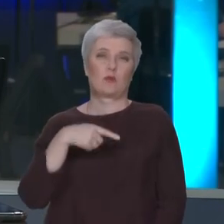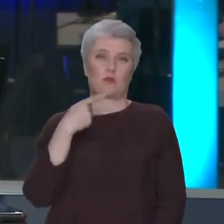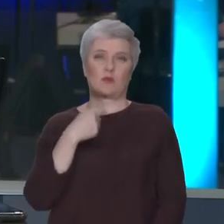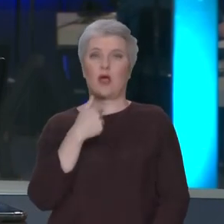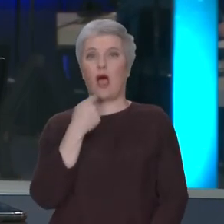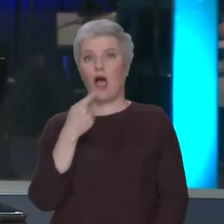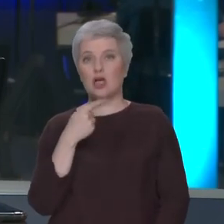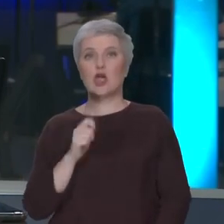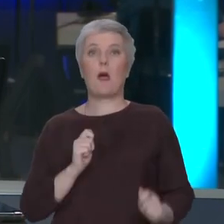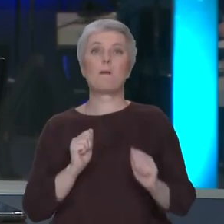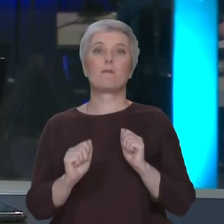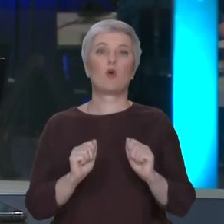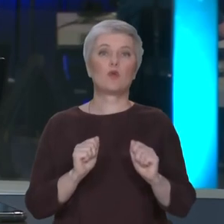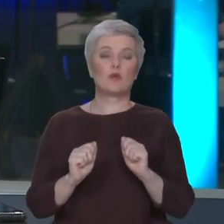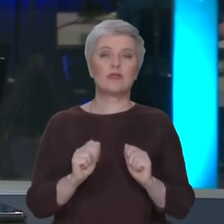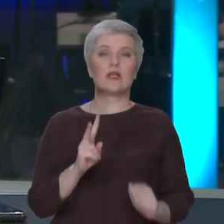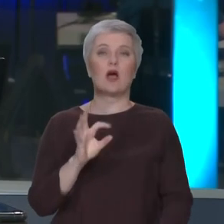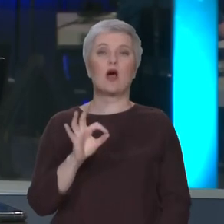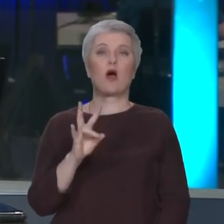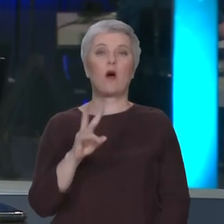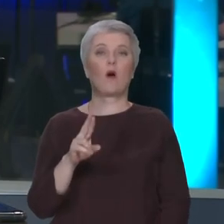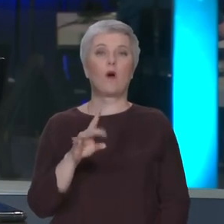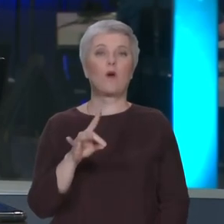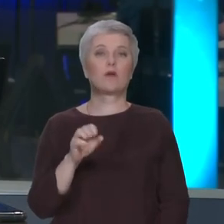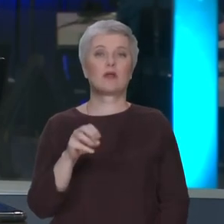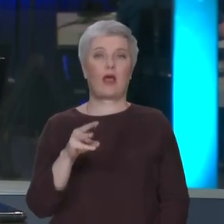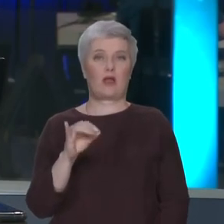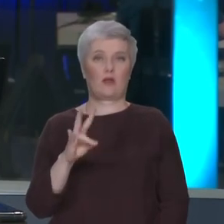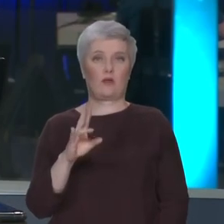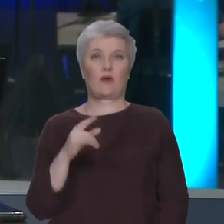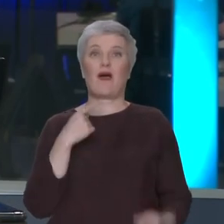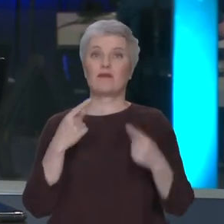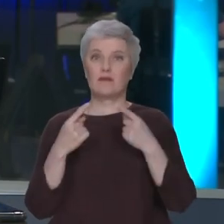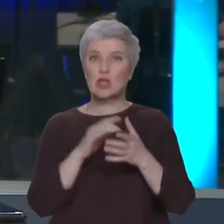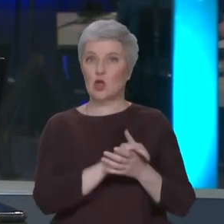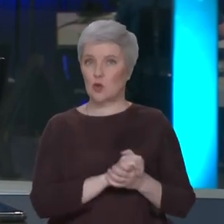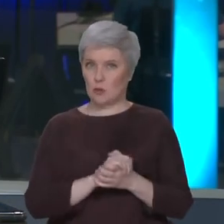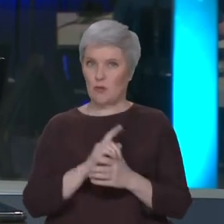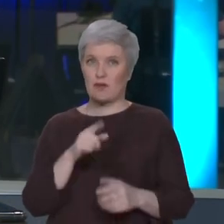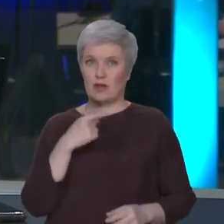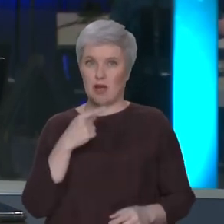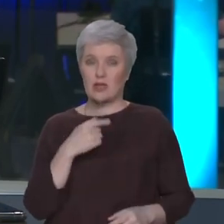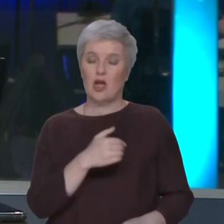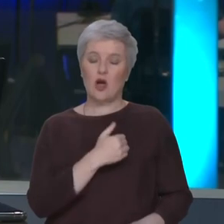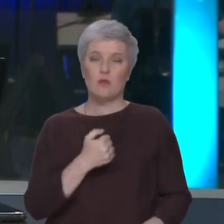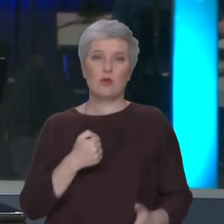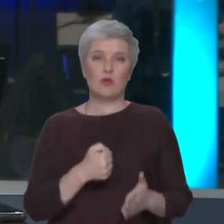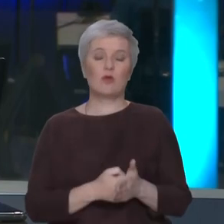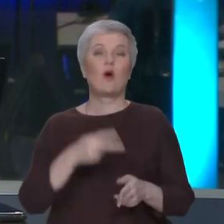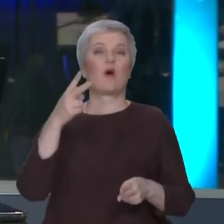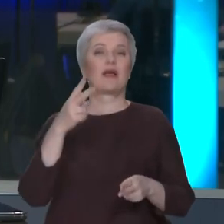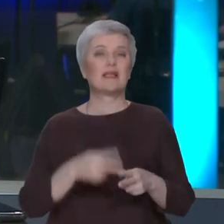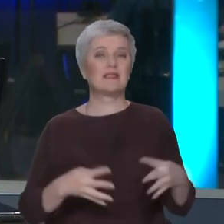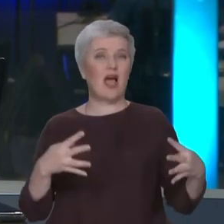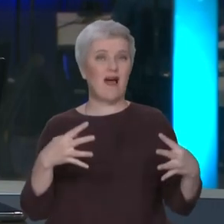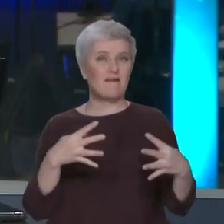Кондратюк. В інтерв'ю Суспільному він виступив за те, щоб до кінця війни ця заборона була тотальною, без винятку.